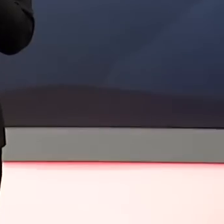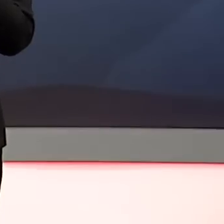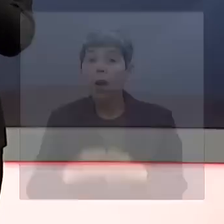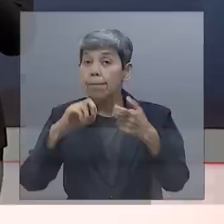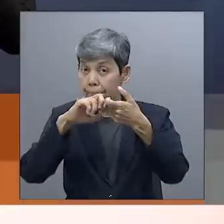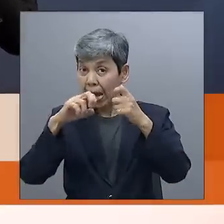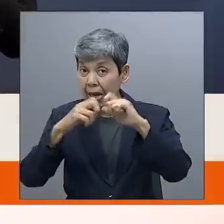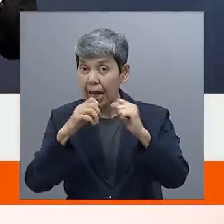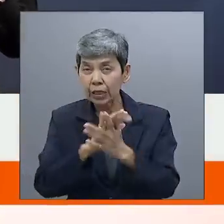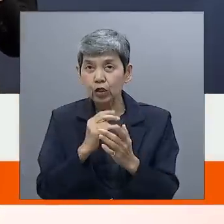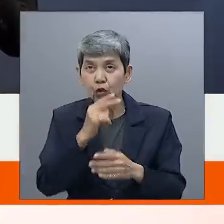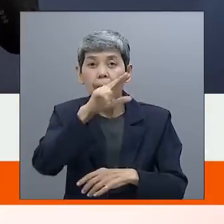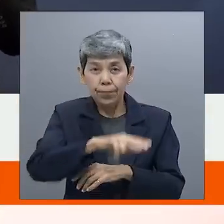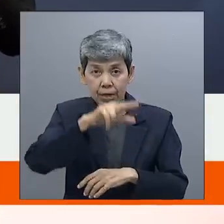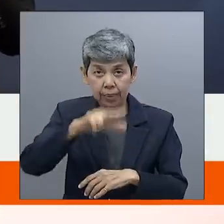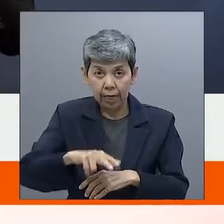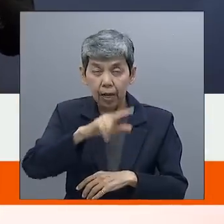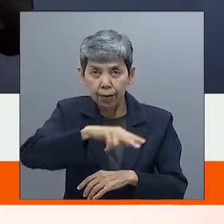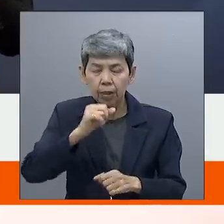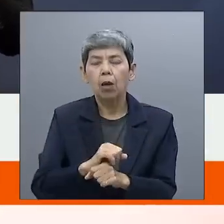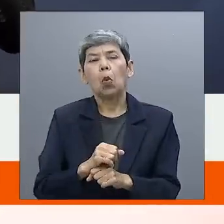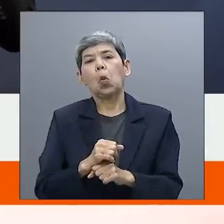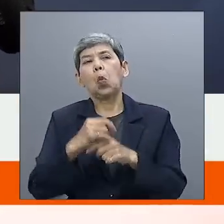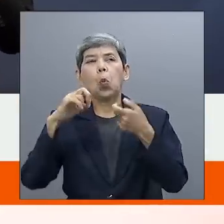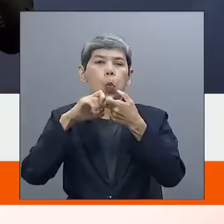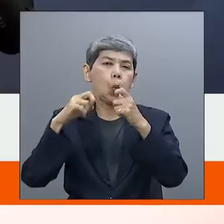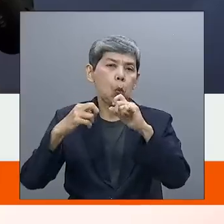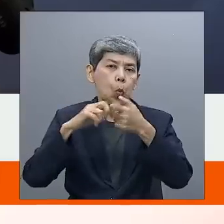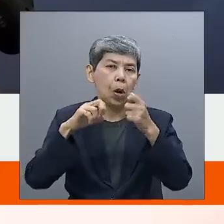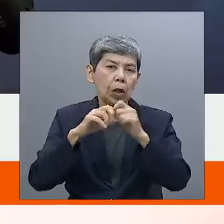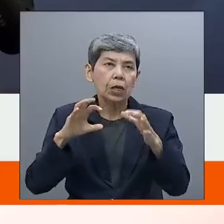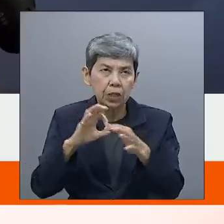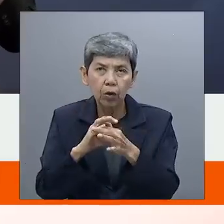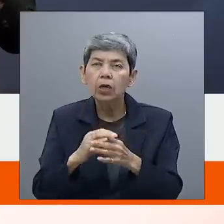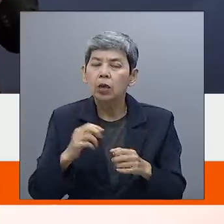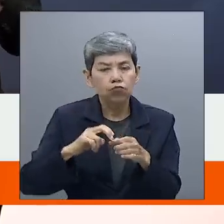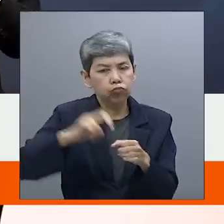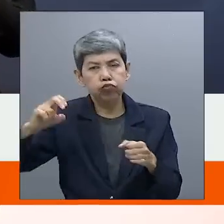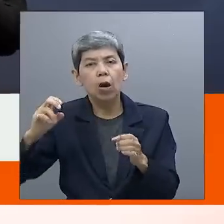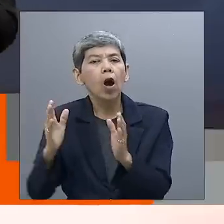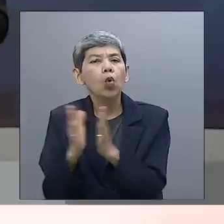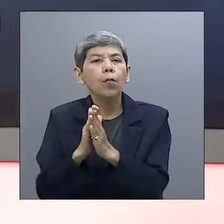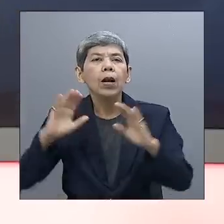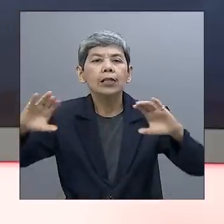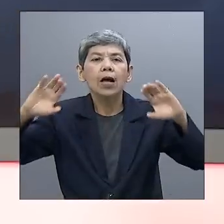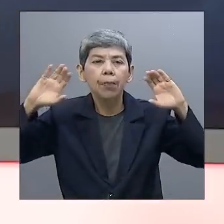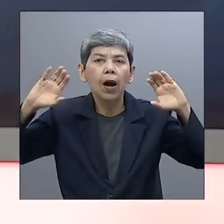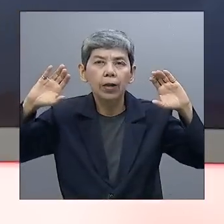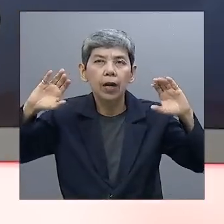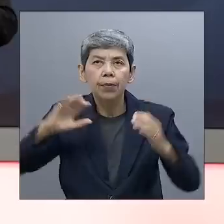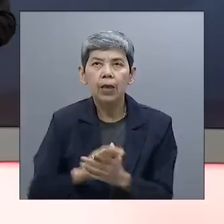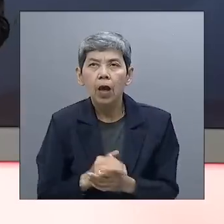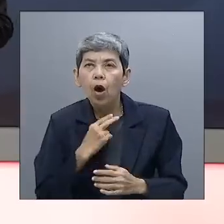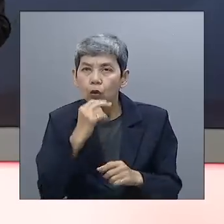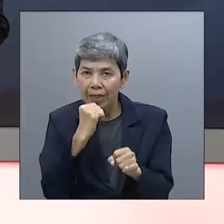ปัญหาที่เพื่อไทยนะคะตกอยู่ในกระแสว่าเตรียมถอนตัวออกจากพรรคร่วมจัดตั้งรัฐบาล8พรรค